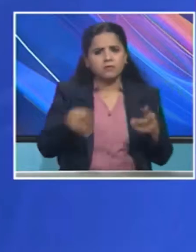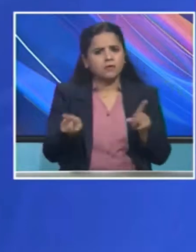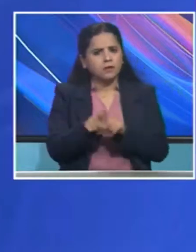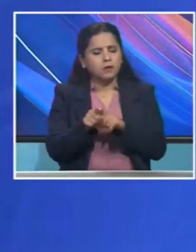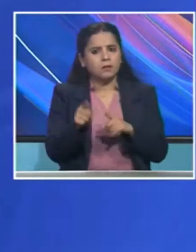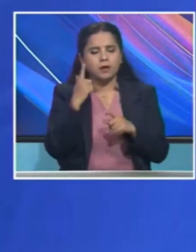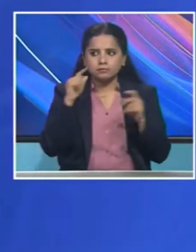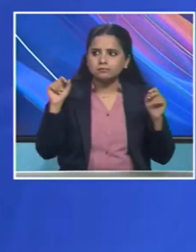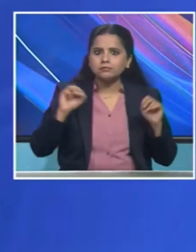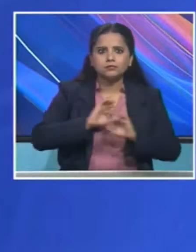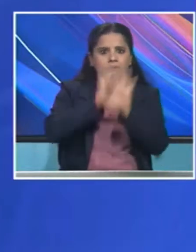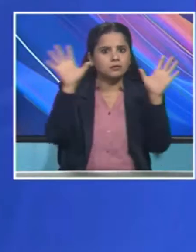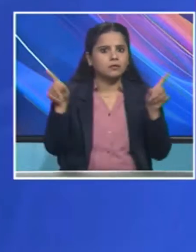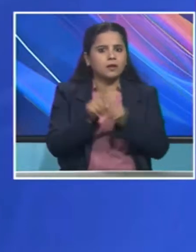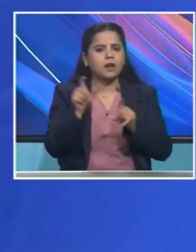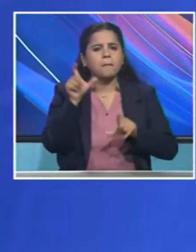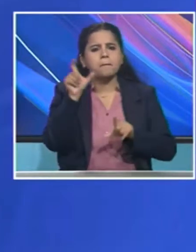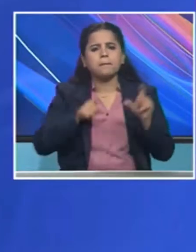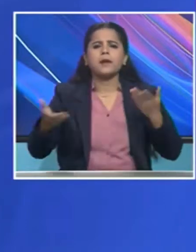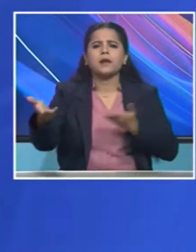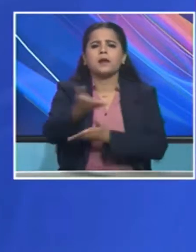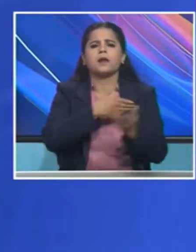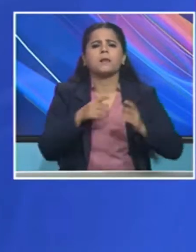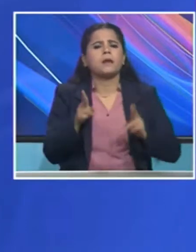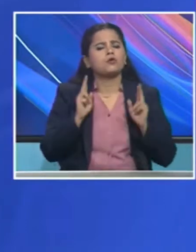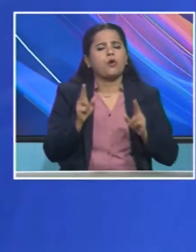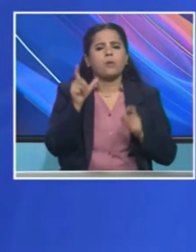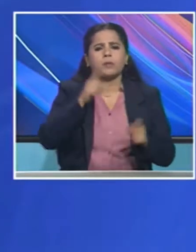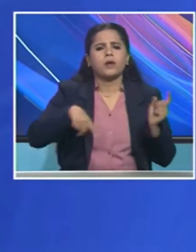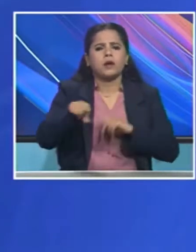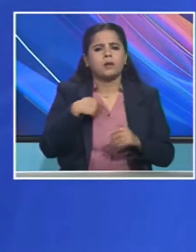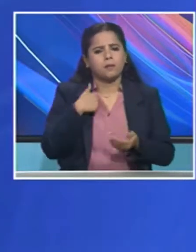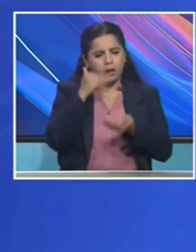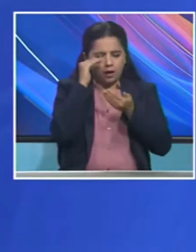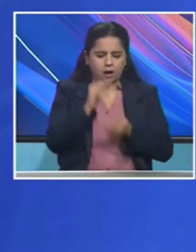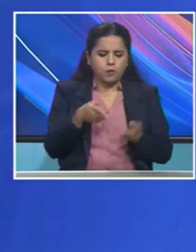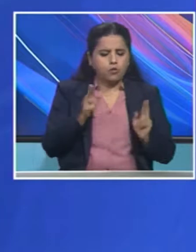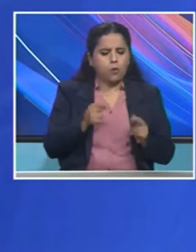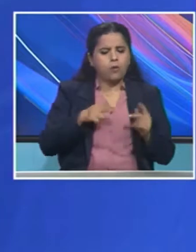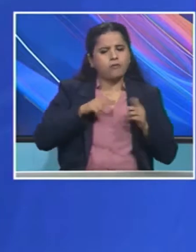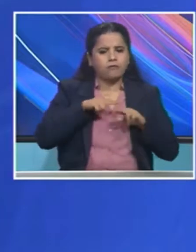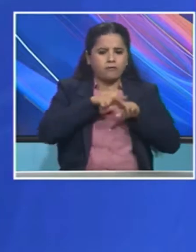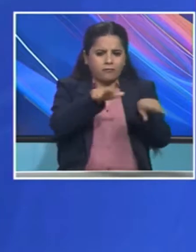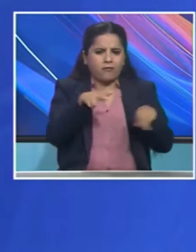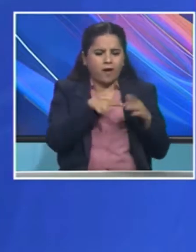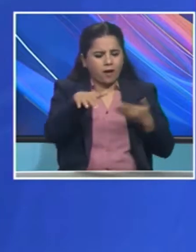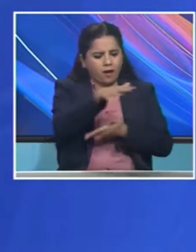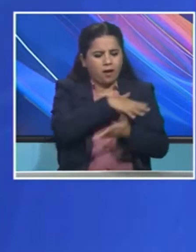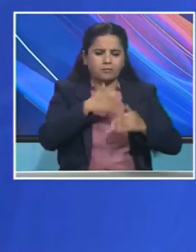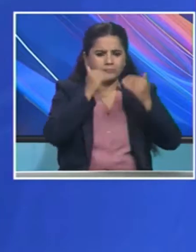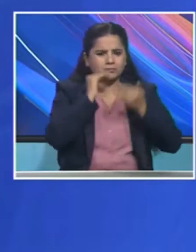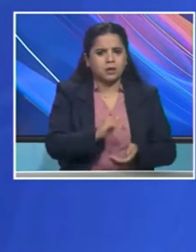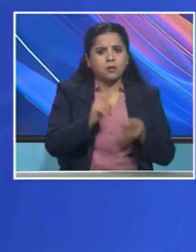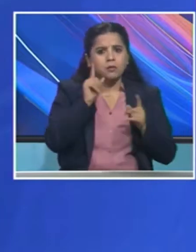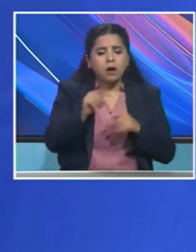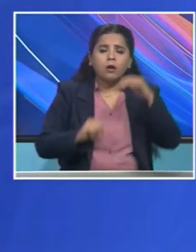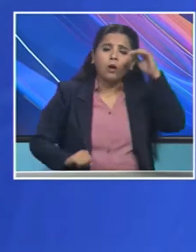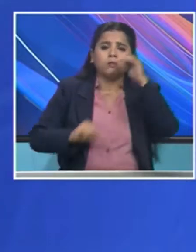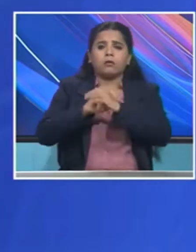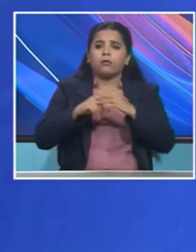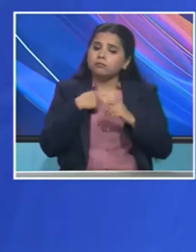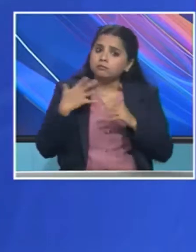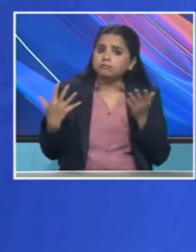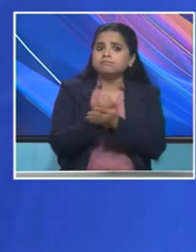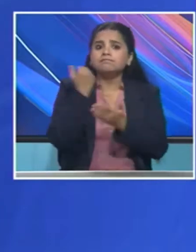जाएगा, जहां लोग साधारण परिवारों में जन्म लेकर भी देश के सर्वोच्च पदों तक पहुंच